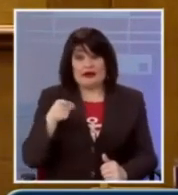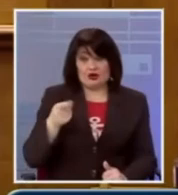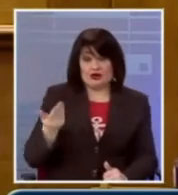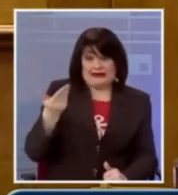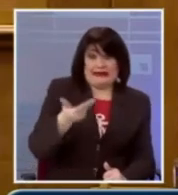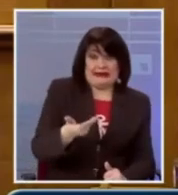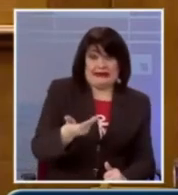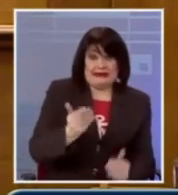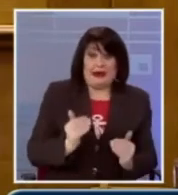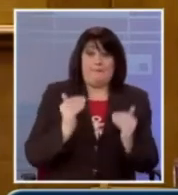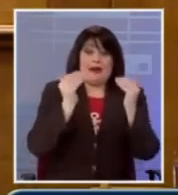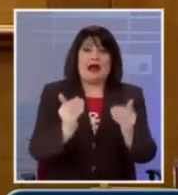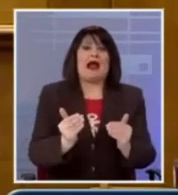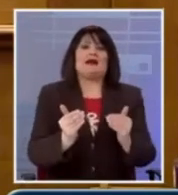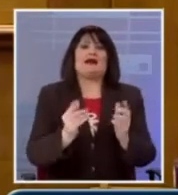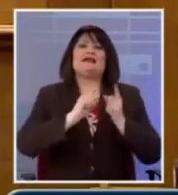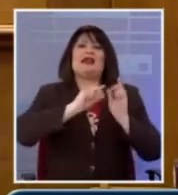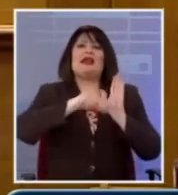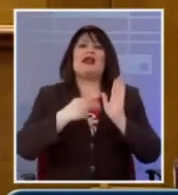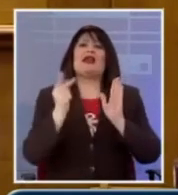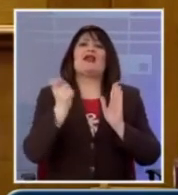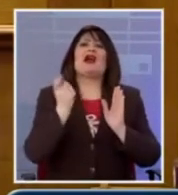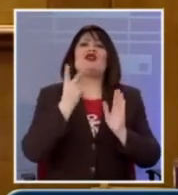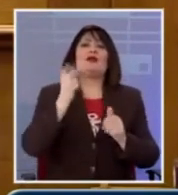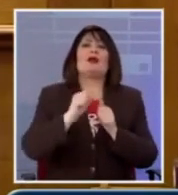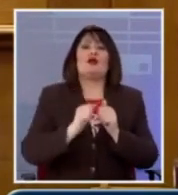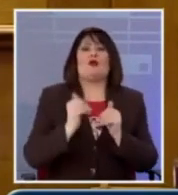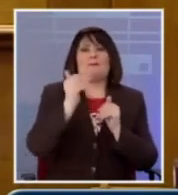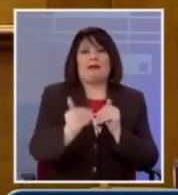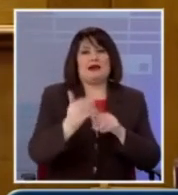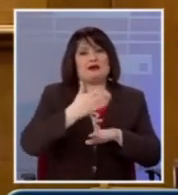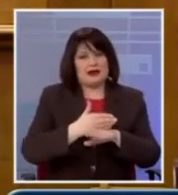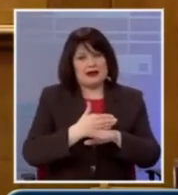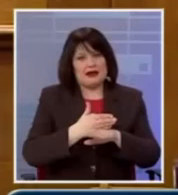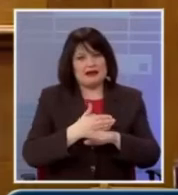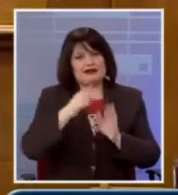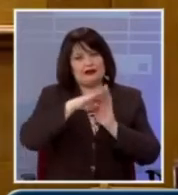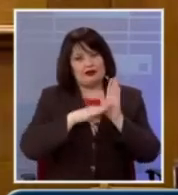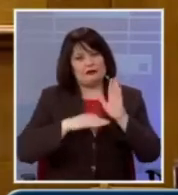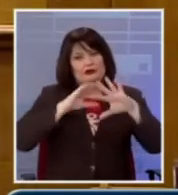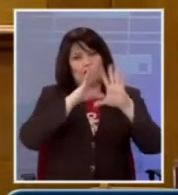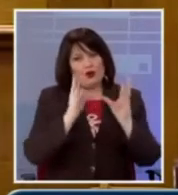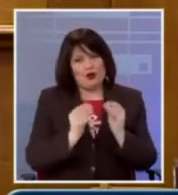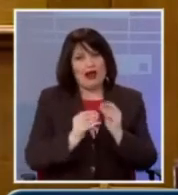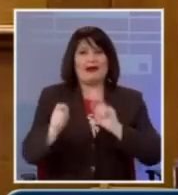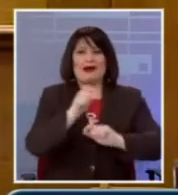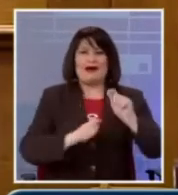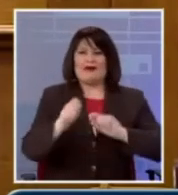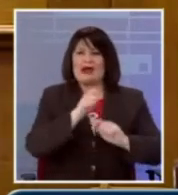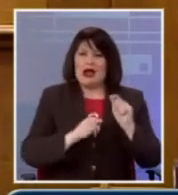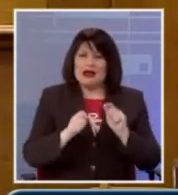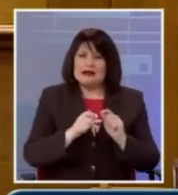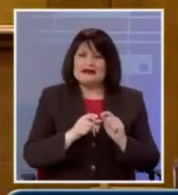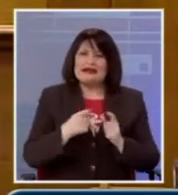είναι η παράταση της δανειακής σύμβασης για 2 μήνες. Με απόλυτη εγγύηση των προαπαιτουμένων. Για να κατασκευάσετε ένα χιλιοπεγμένο